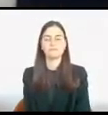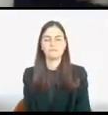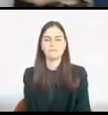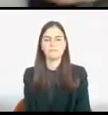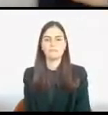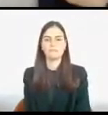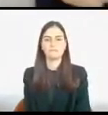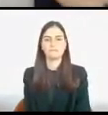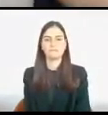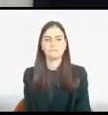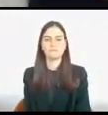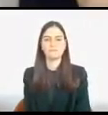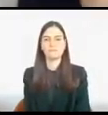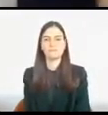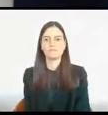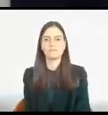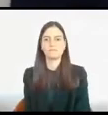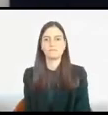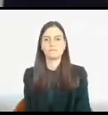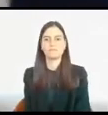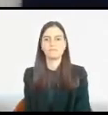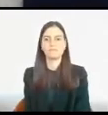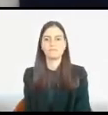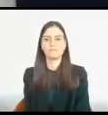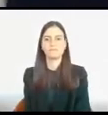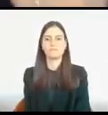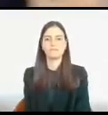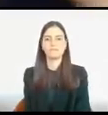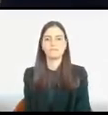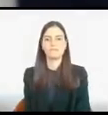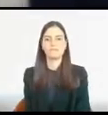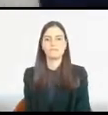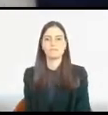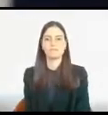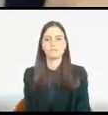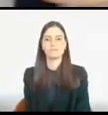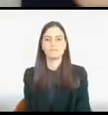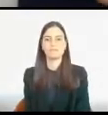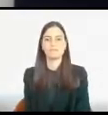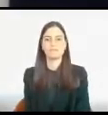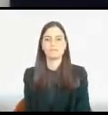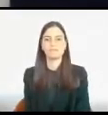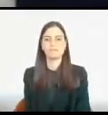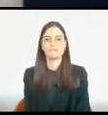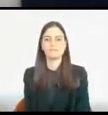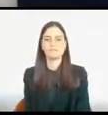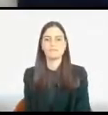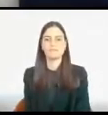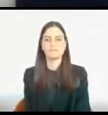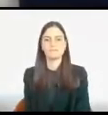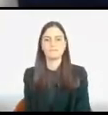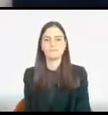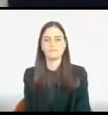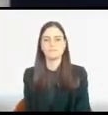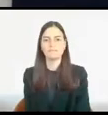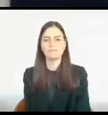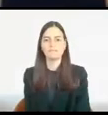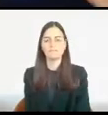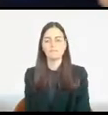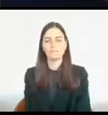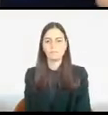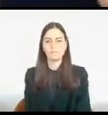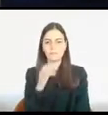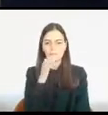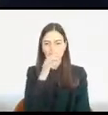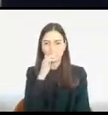sa tranche marginale d'imposition, puisque je l'avais précisé tout à l'heure subrepticement, le rachat de